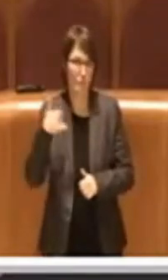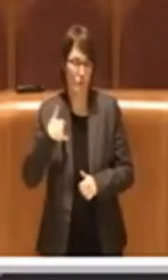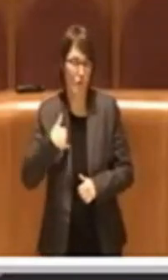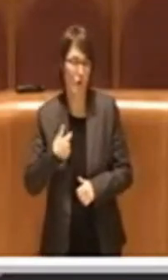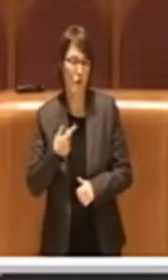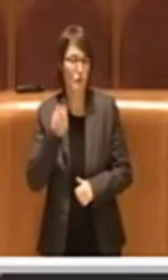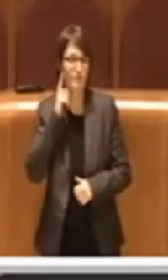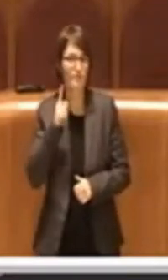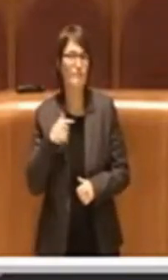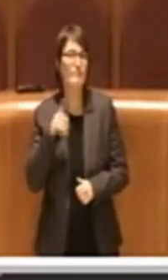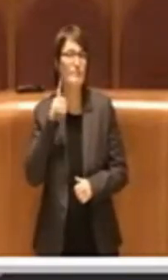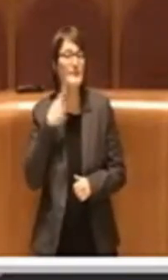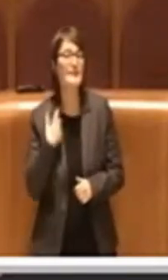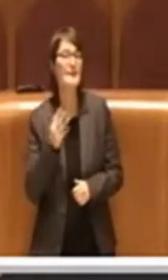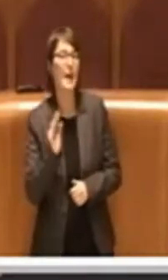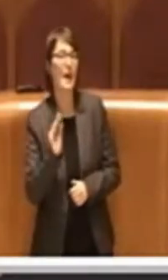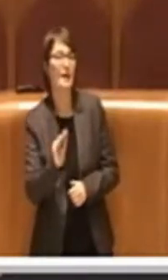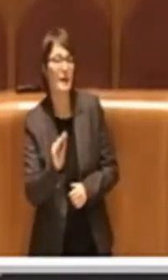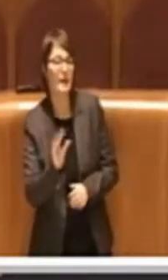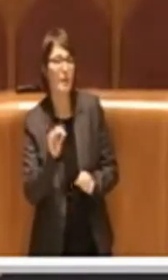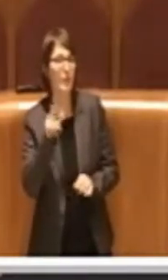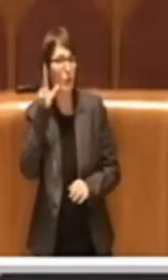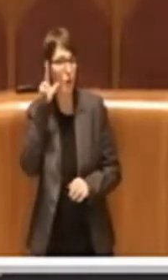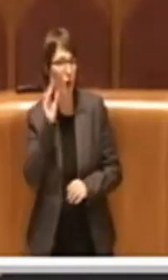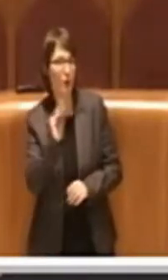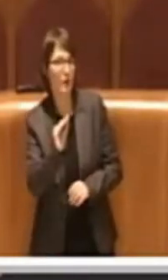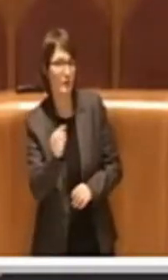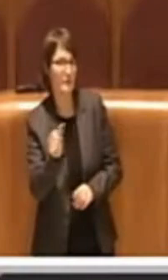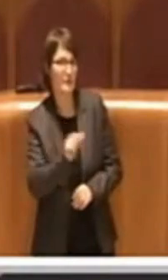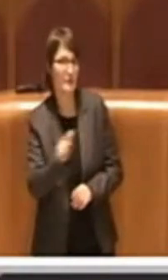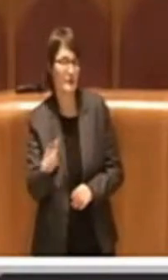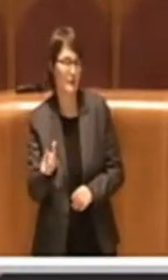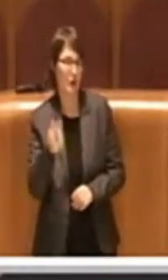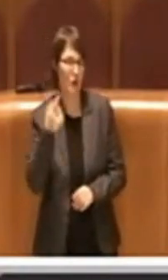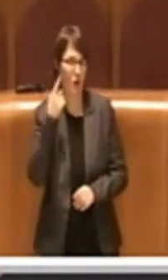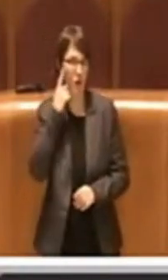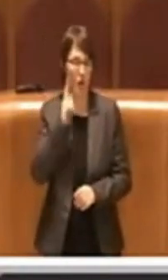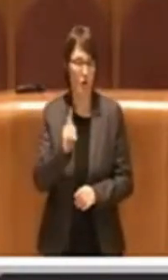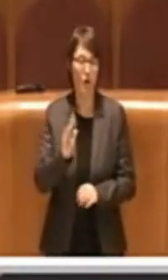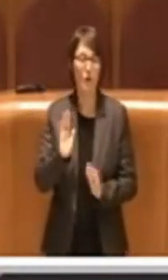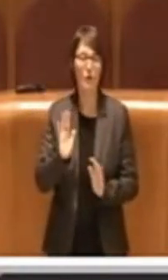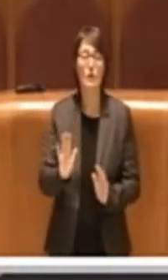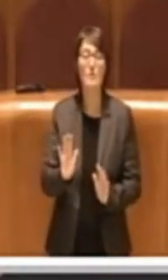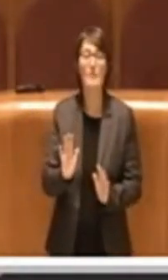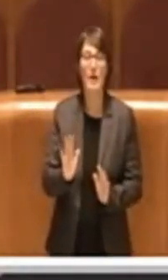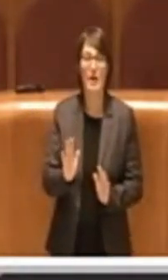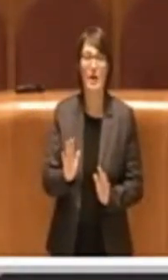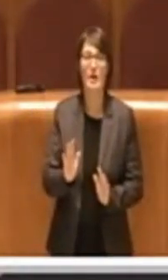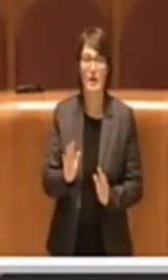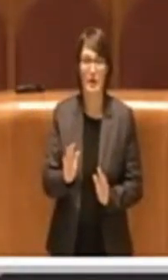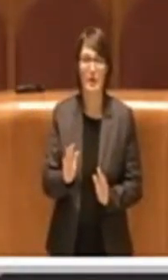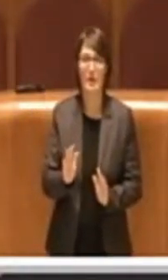la richiesta della donna o meno. Il fatto è che